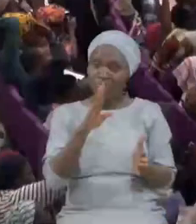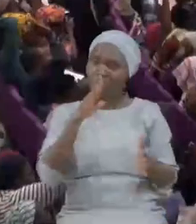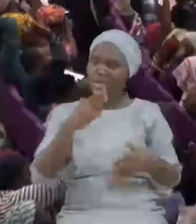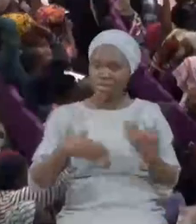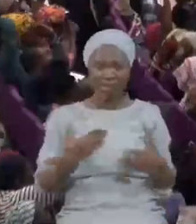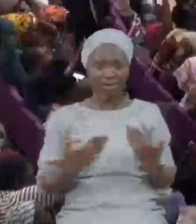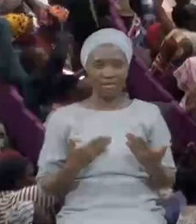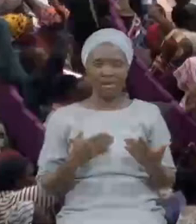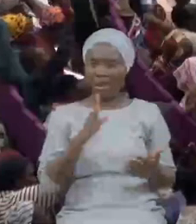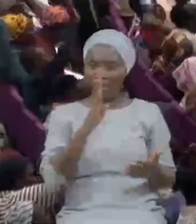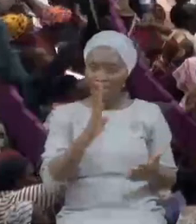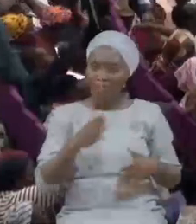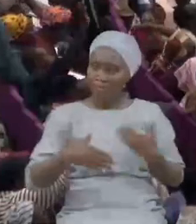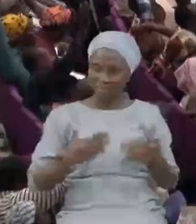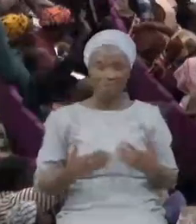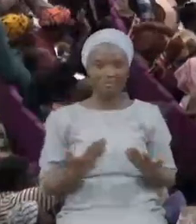s'agit-il?